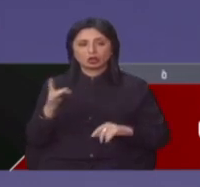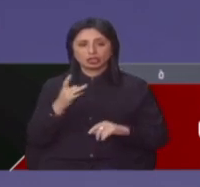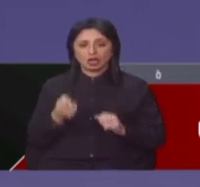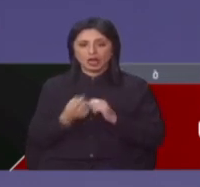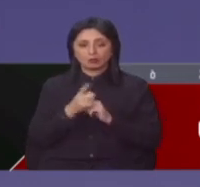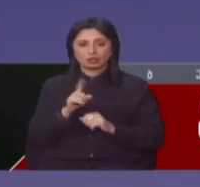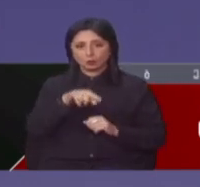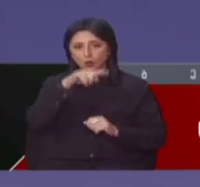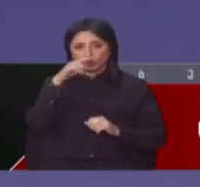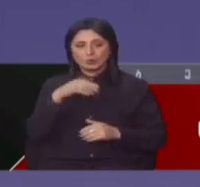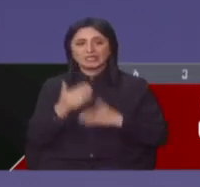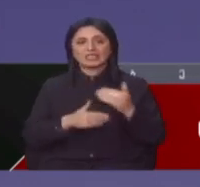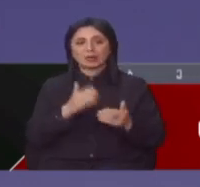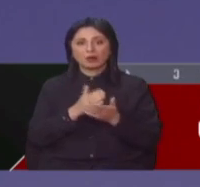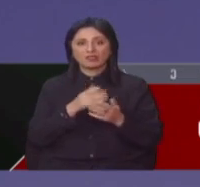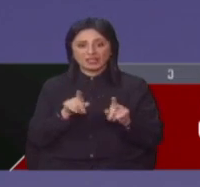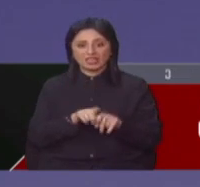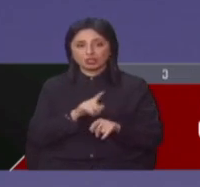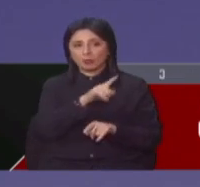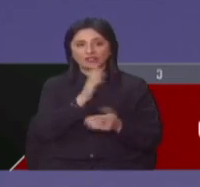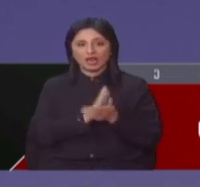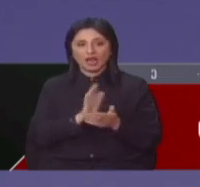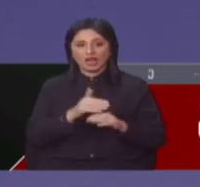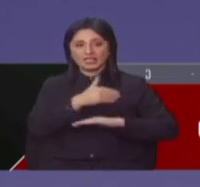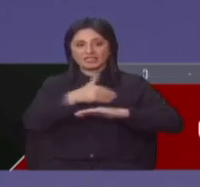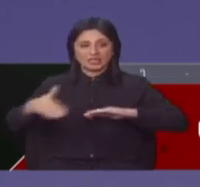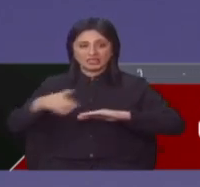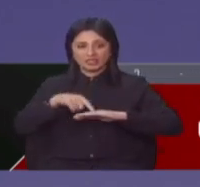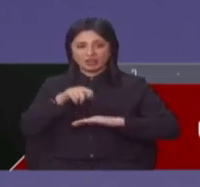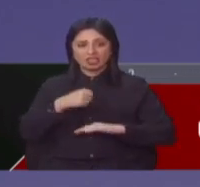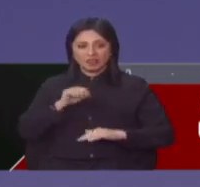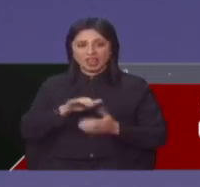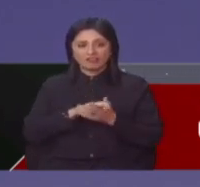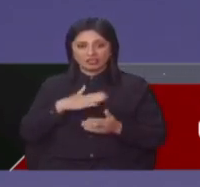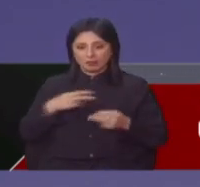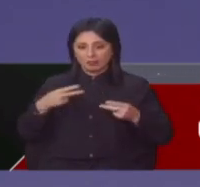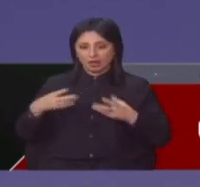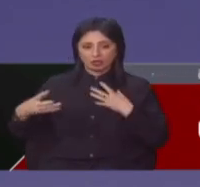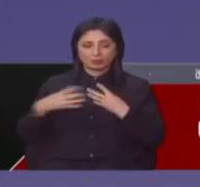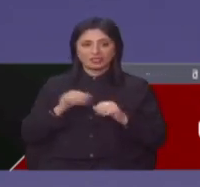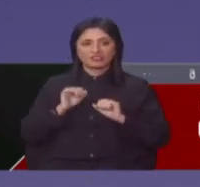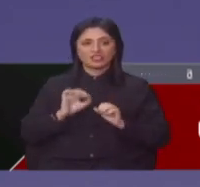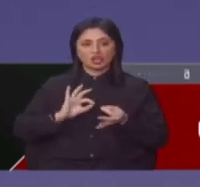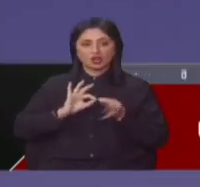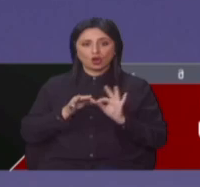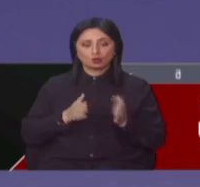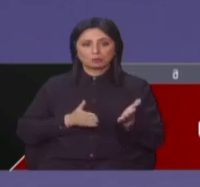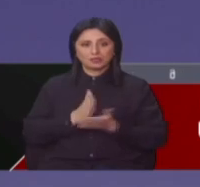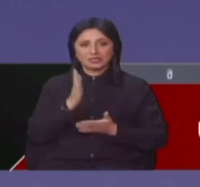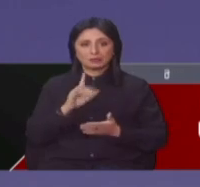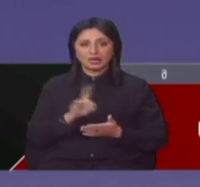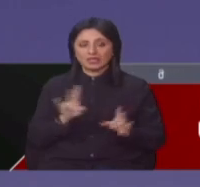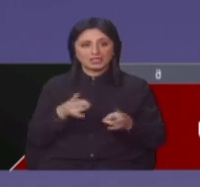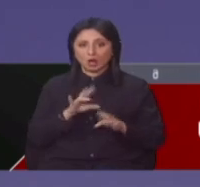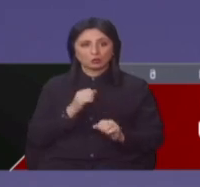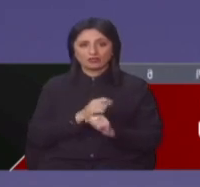gamochndes rom ruseti zarmatebulia. Aris is rom mat ar aqts sazghrebi. Chven Eurokavshiri chven partnyorebtan ertad vitsavt konkretul printsipebs, rasats ar